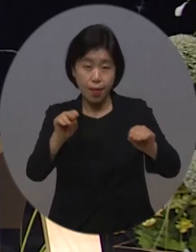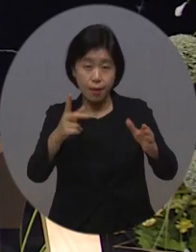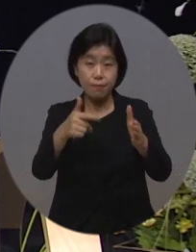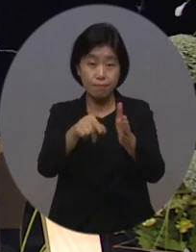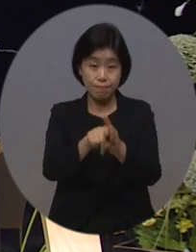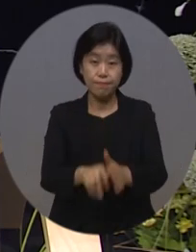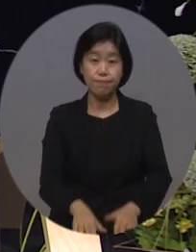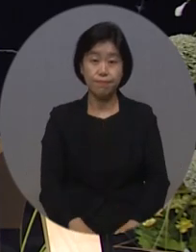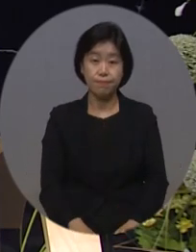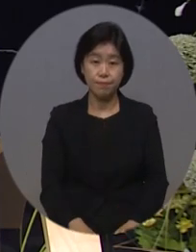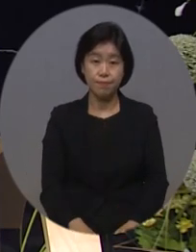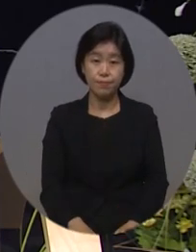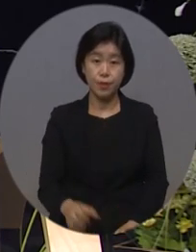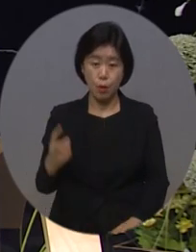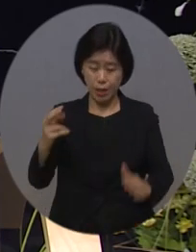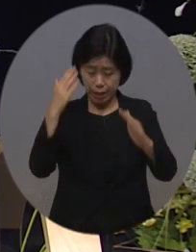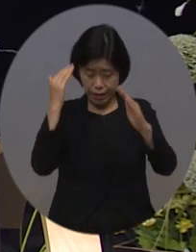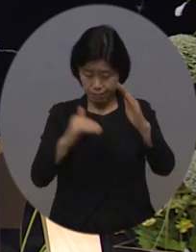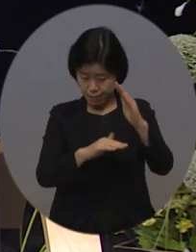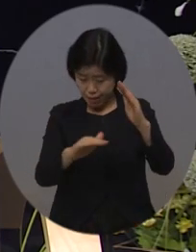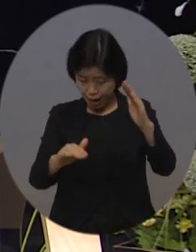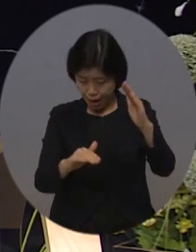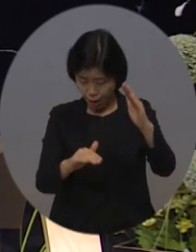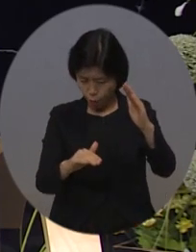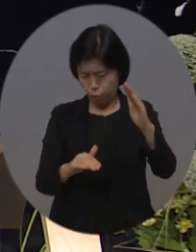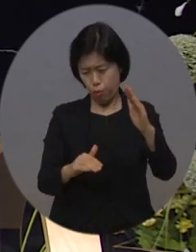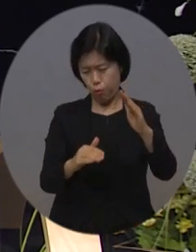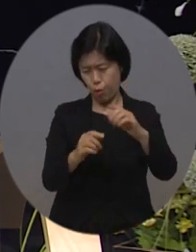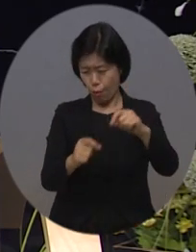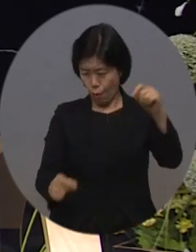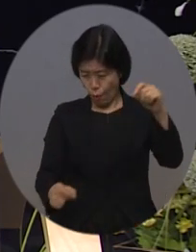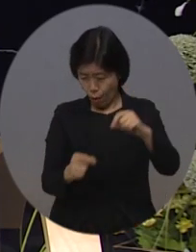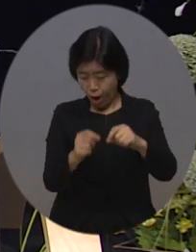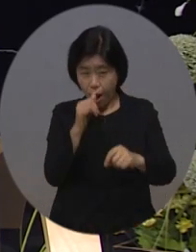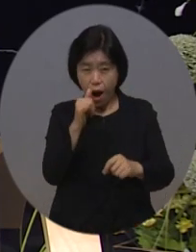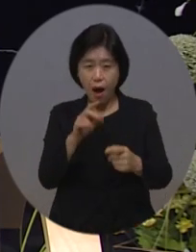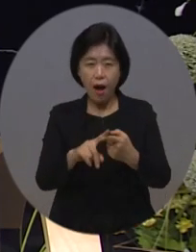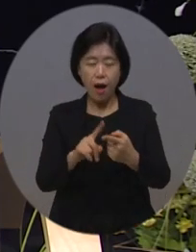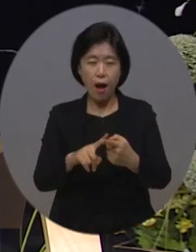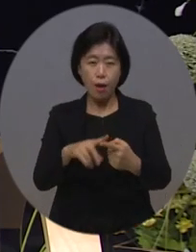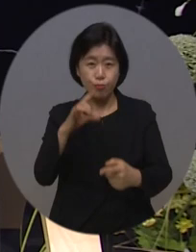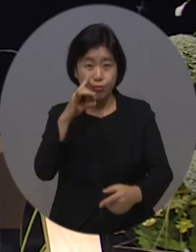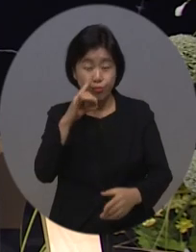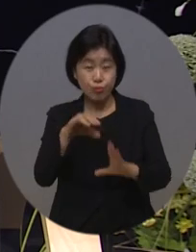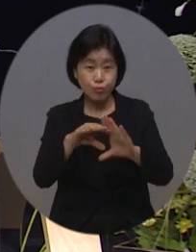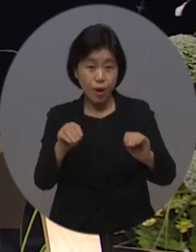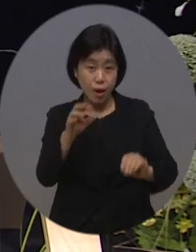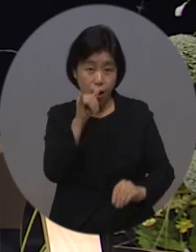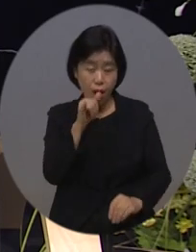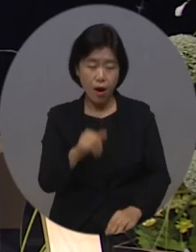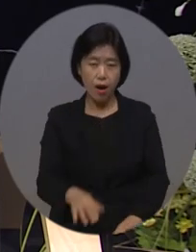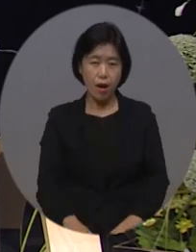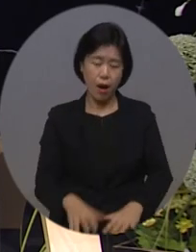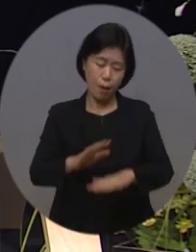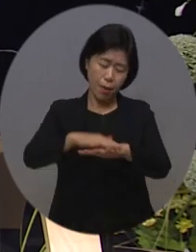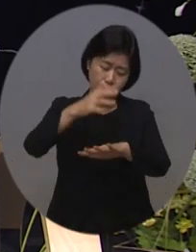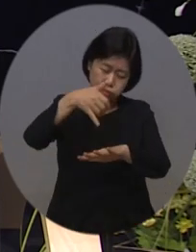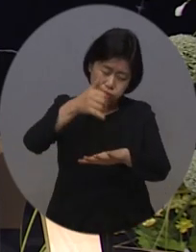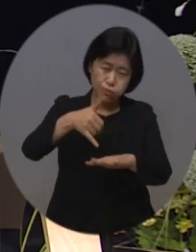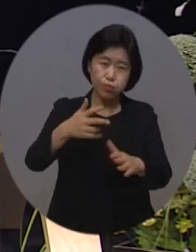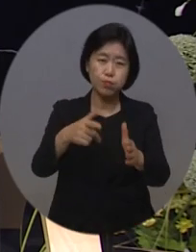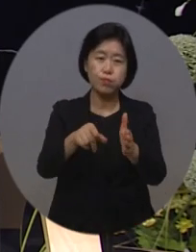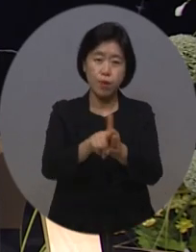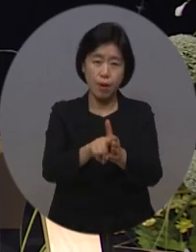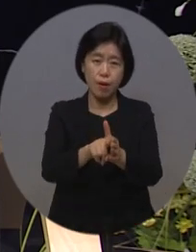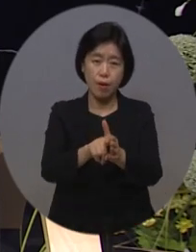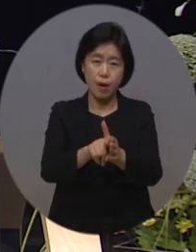길어나고 줄어드는 그림자를 해석하기 위해, 추위를 견디기 위해, 경작을 위해, 움막을